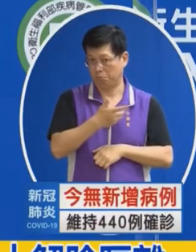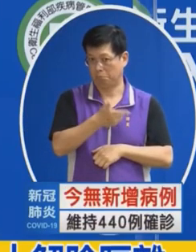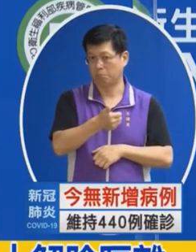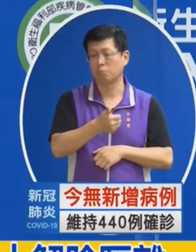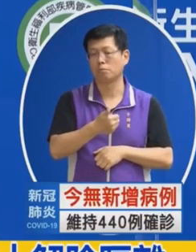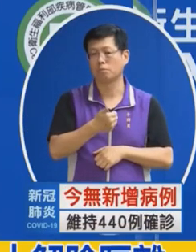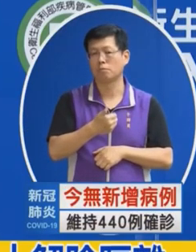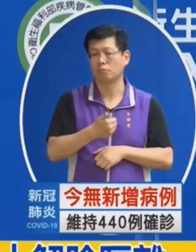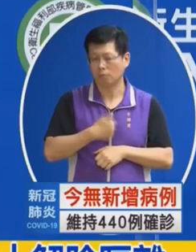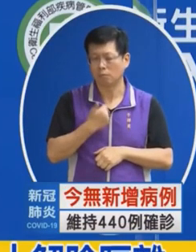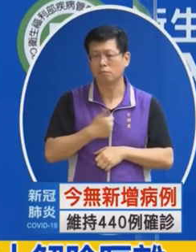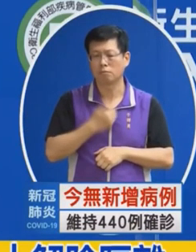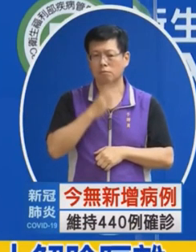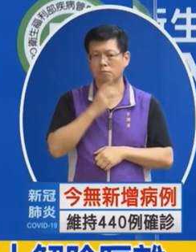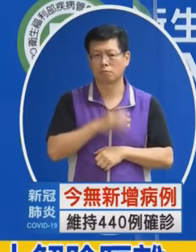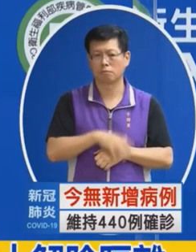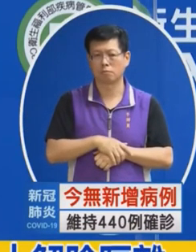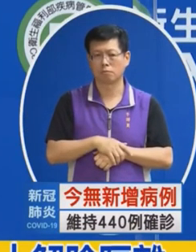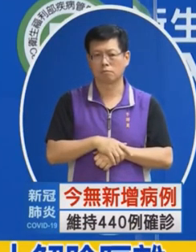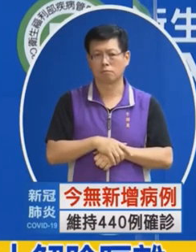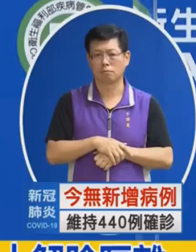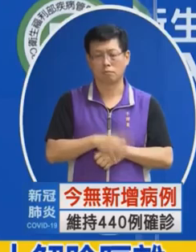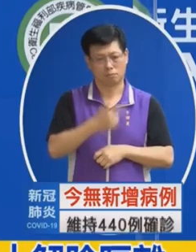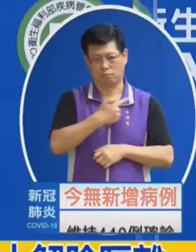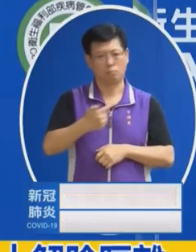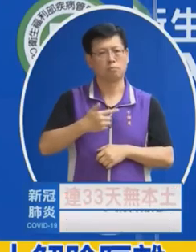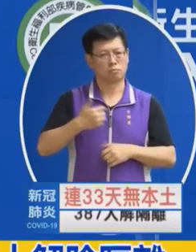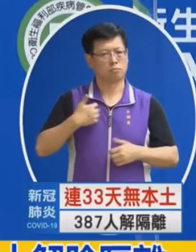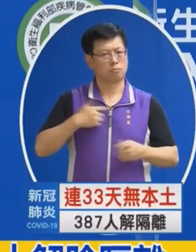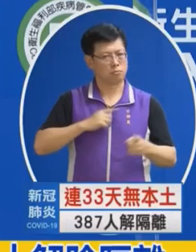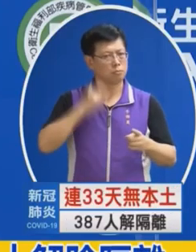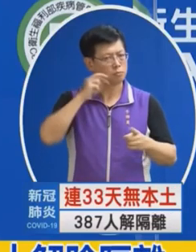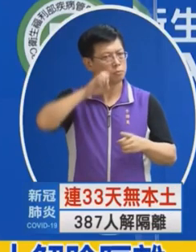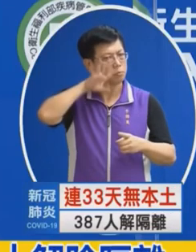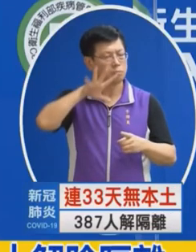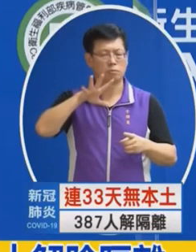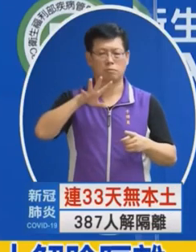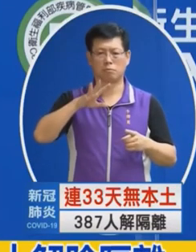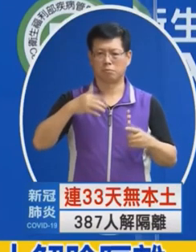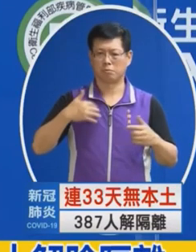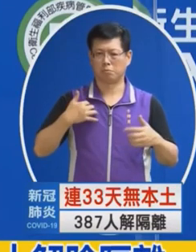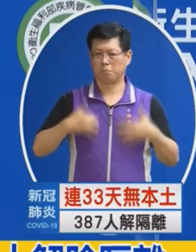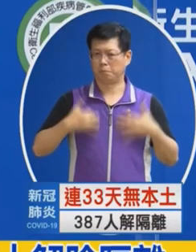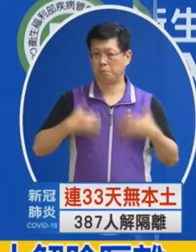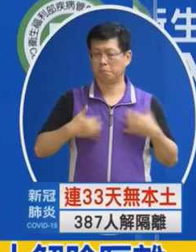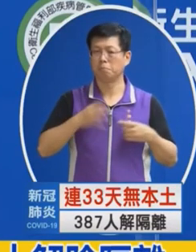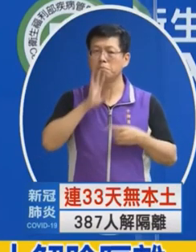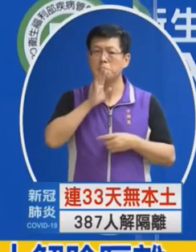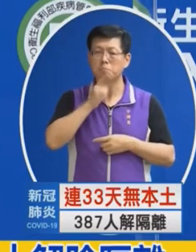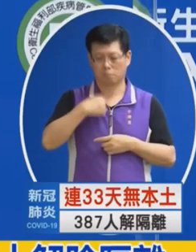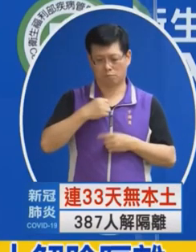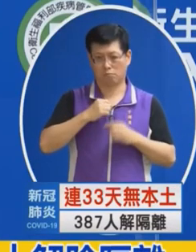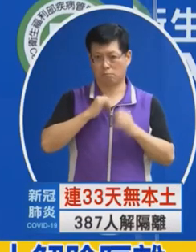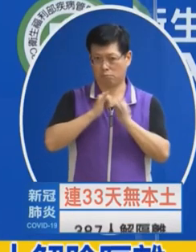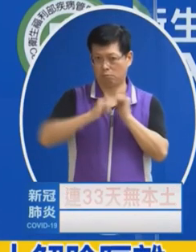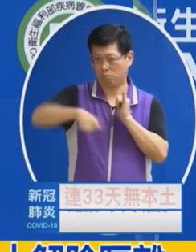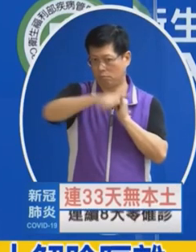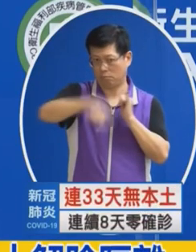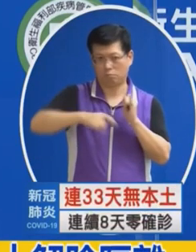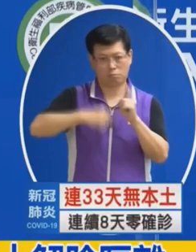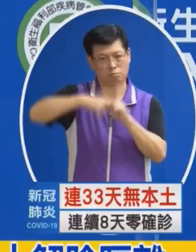想说我们其实非常的得意的或是我们就是自豪的是我们国民的水